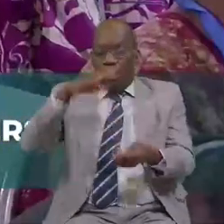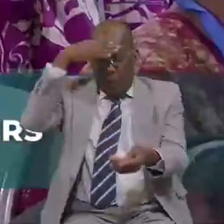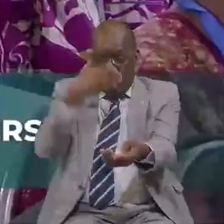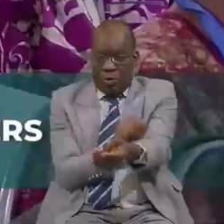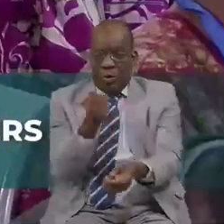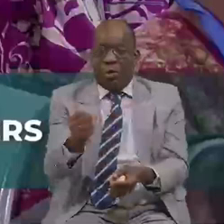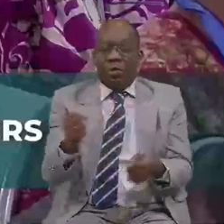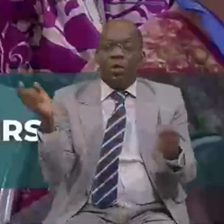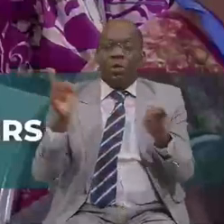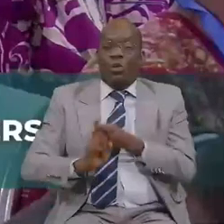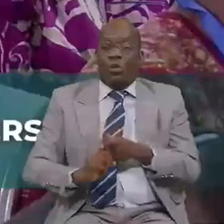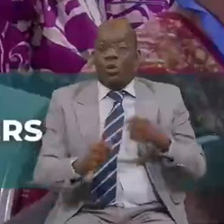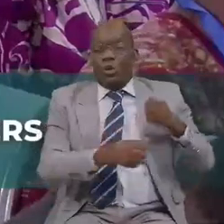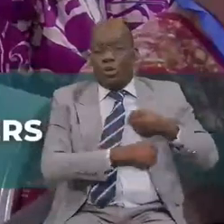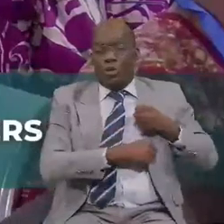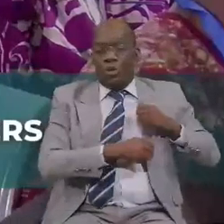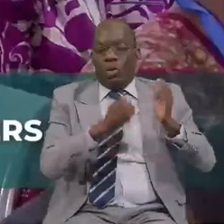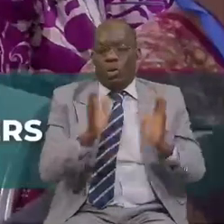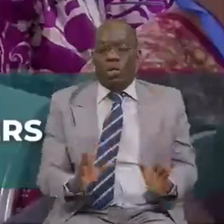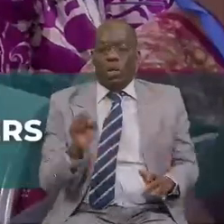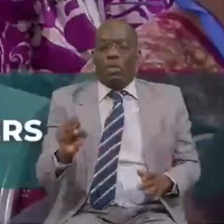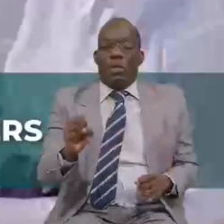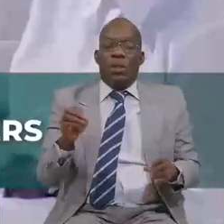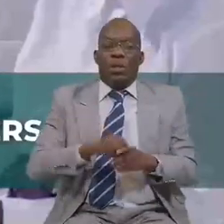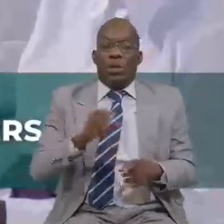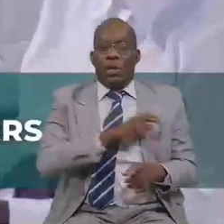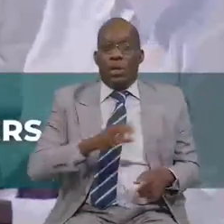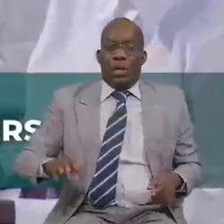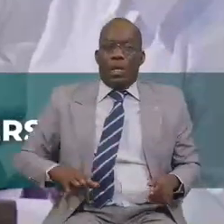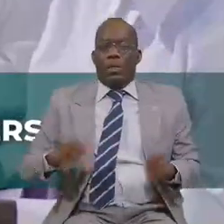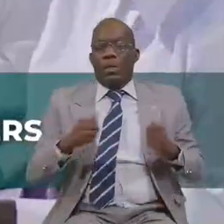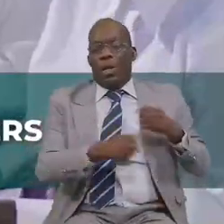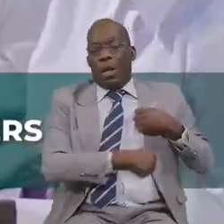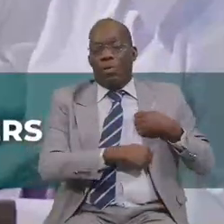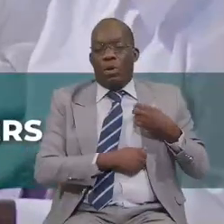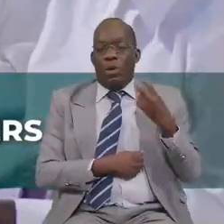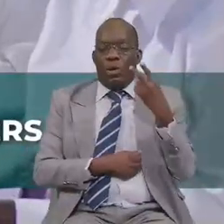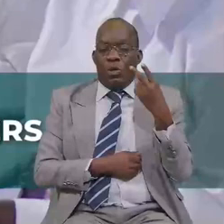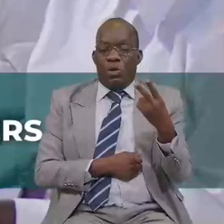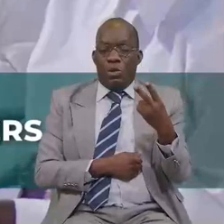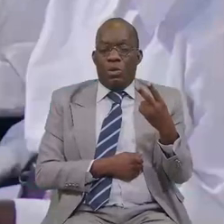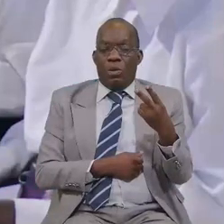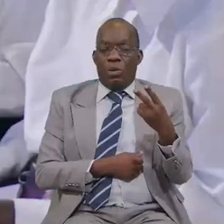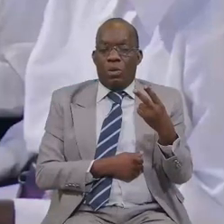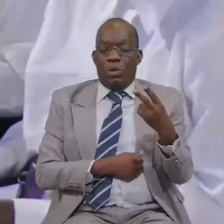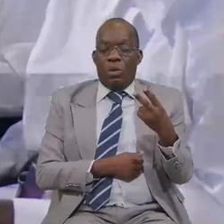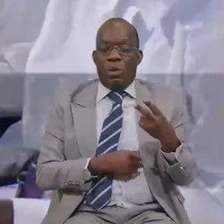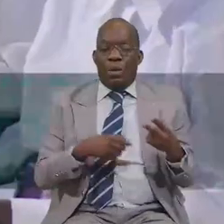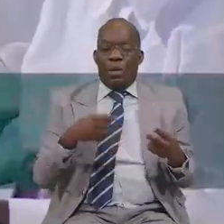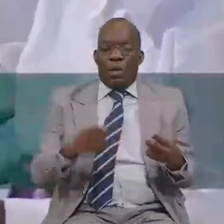des fils en soldats dans l'armée de Christ. Deuxième point, c'est le